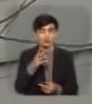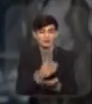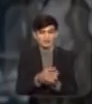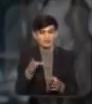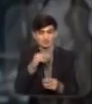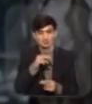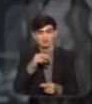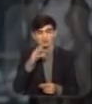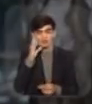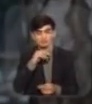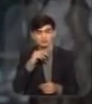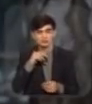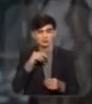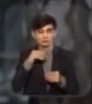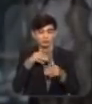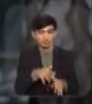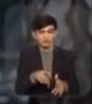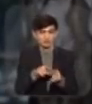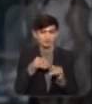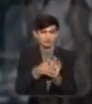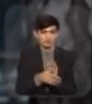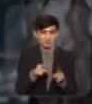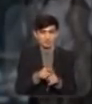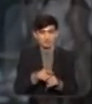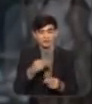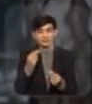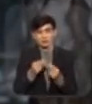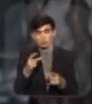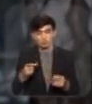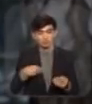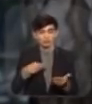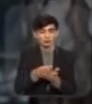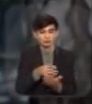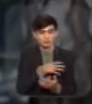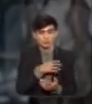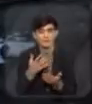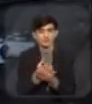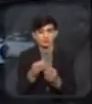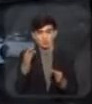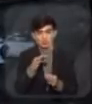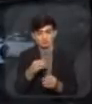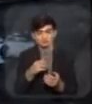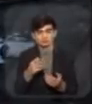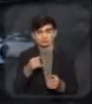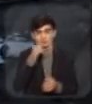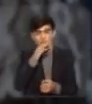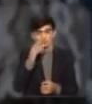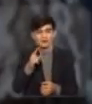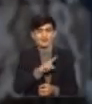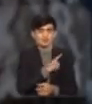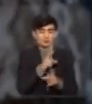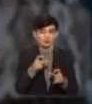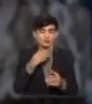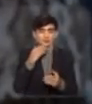сарапшылар. Она не сможет выполнять свои обязательства перед игроками. Я имею в виду это по выплате выигрыша. Мамандарға сенсек,